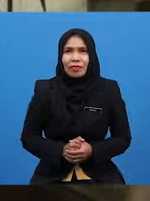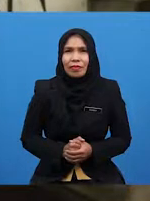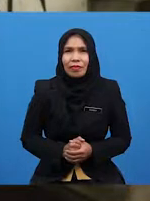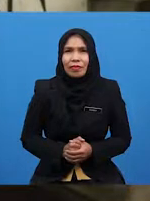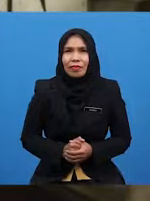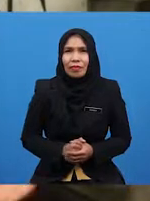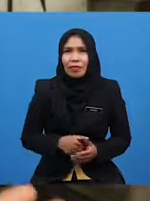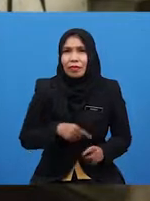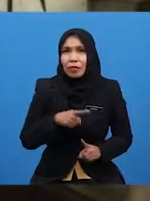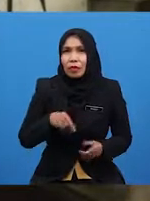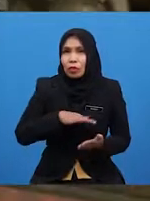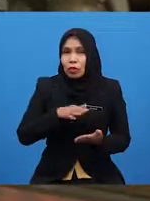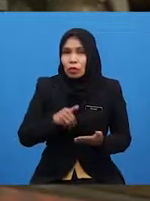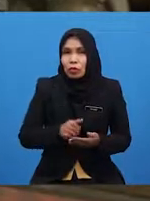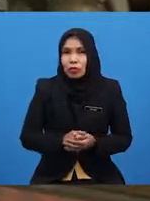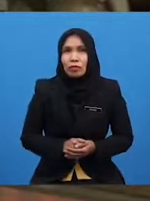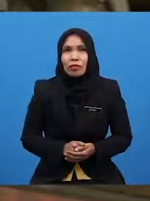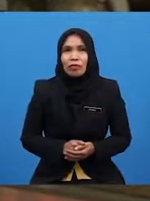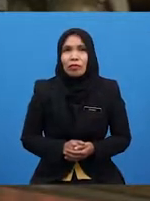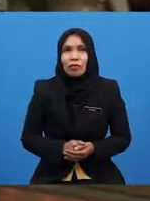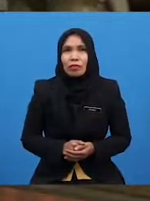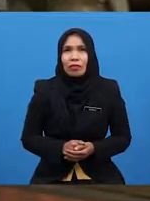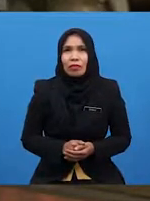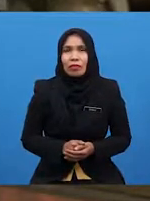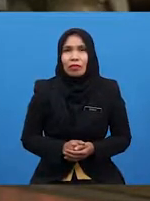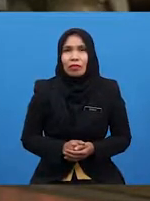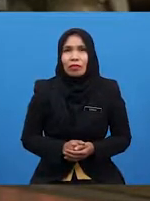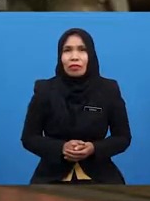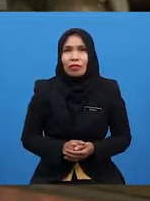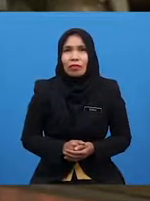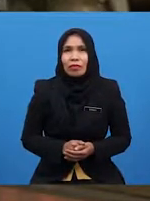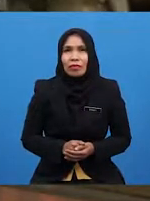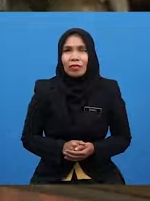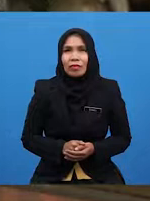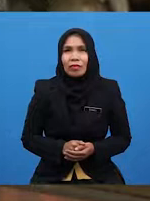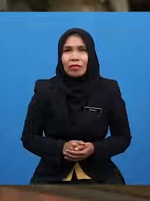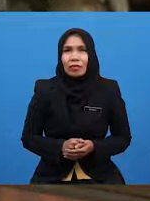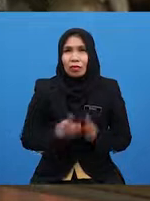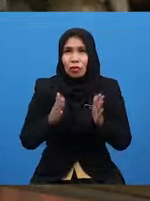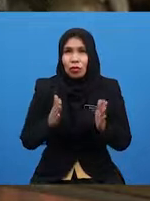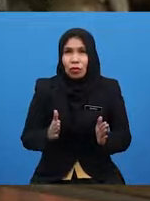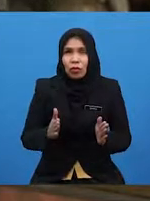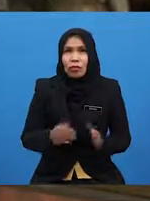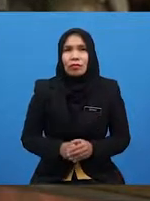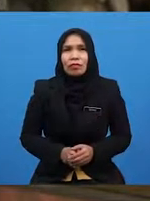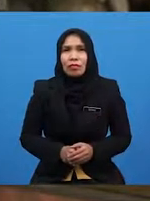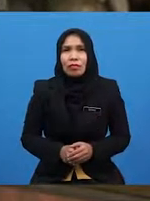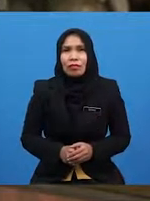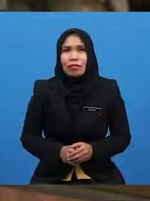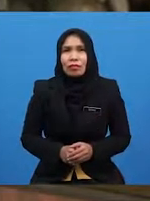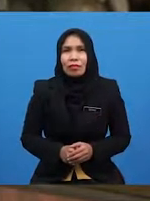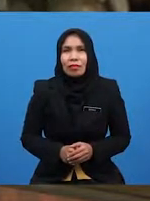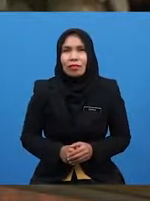bila semua badan yang terlibat daripada segi banyak sehinggalah pengumpul ataupun kerajaan dan juga